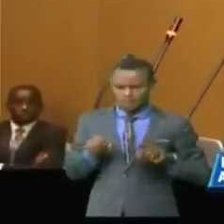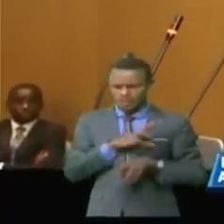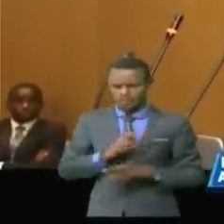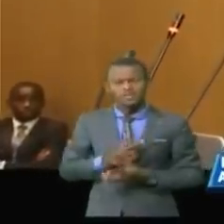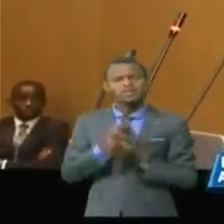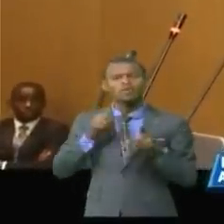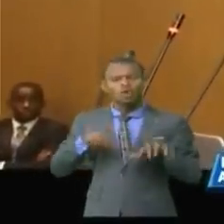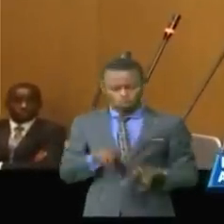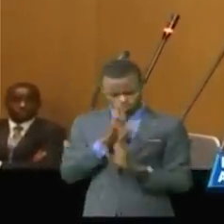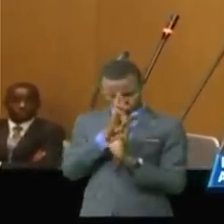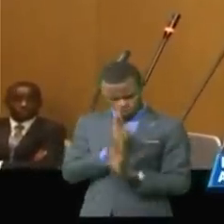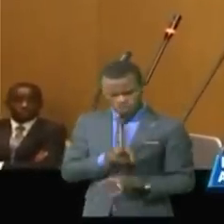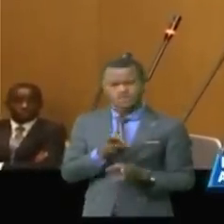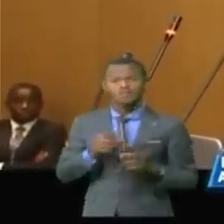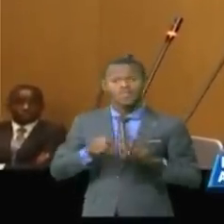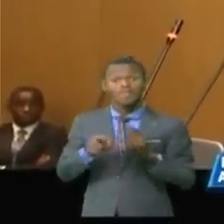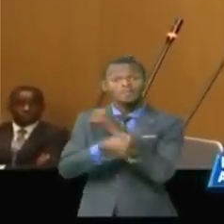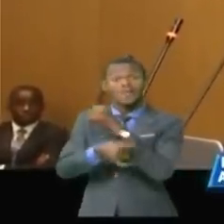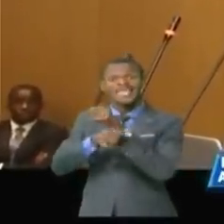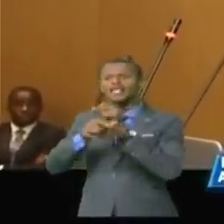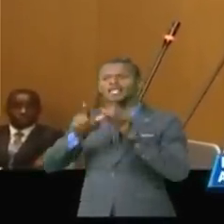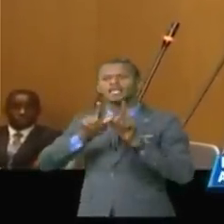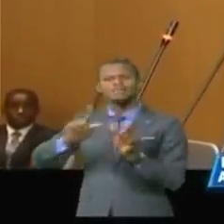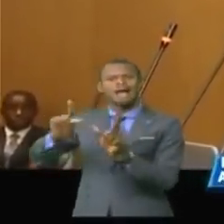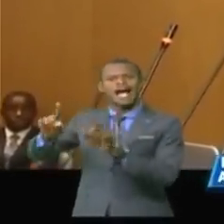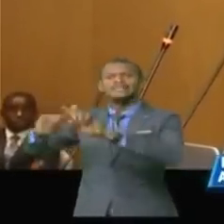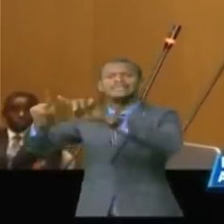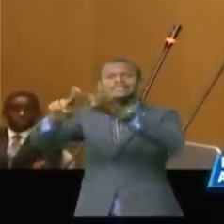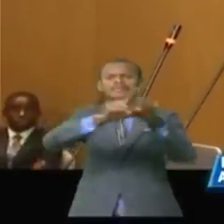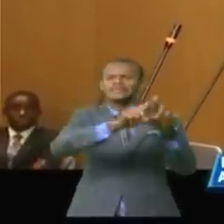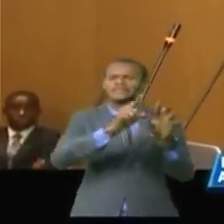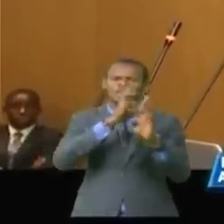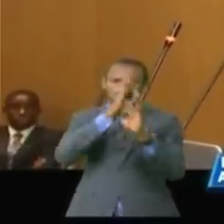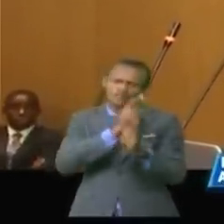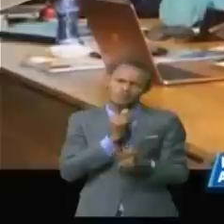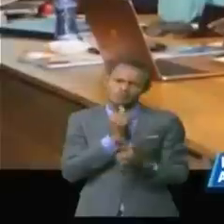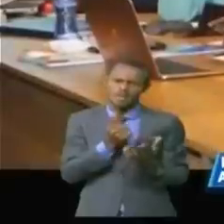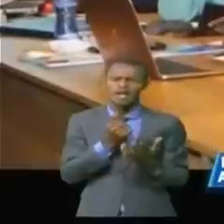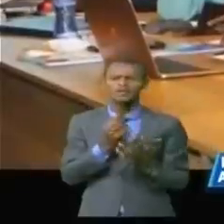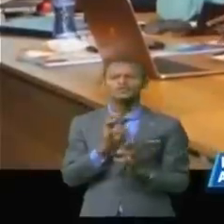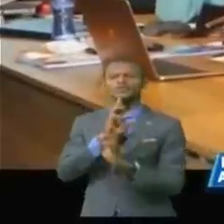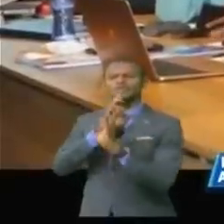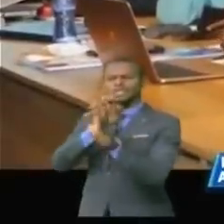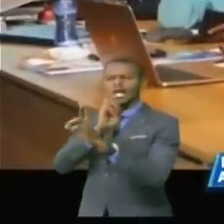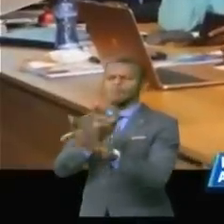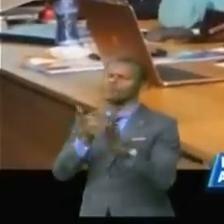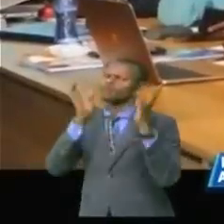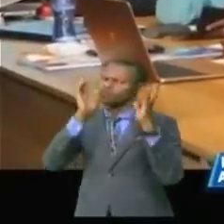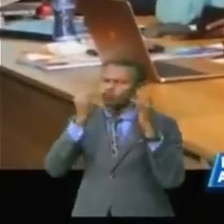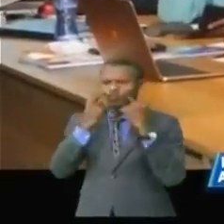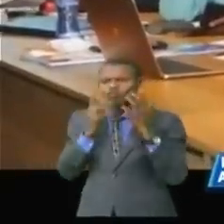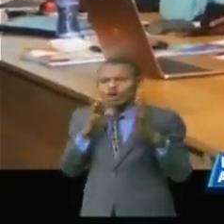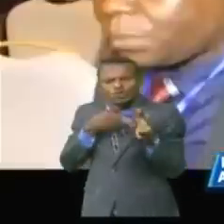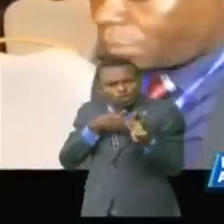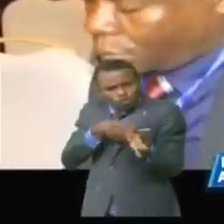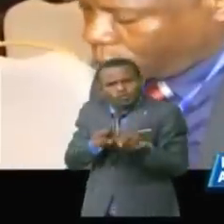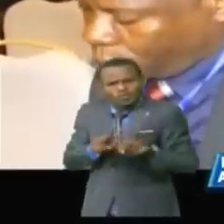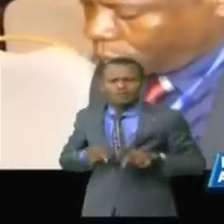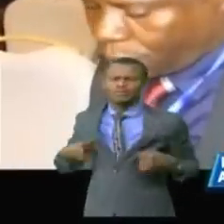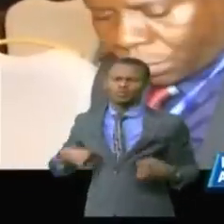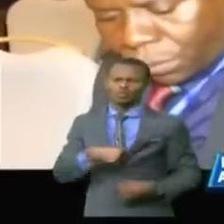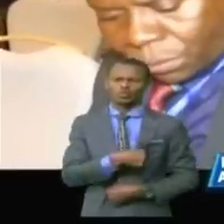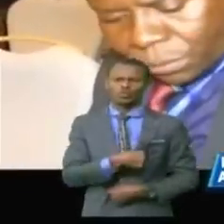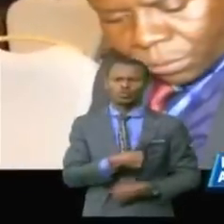général du cadastre minier, lui, a parlé des moyens à explorer pour renforcer la coopération entre les pays d'origine,